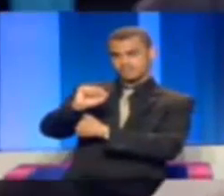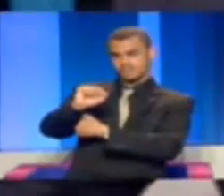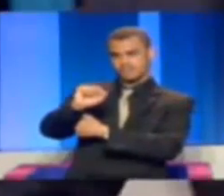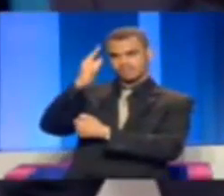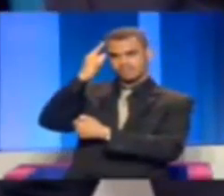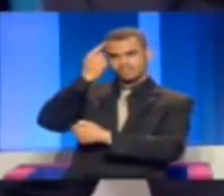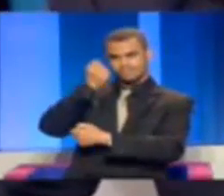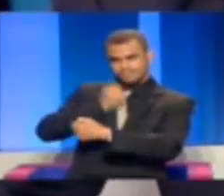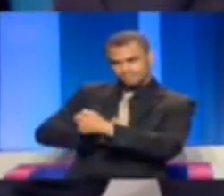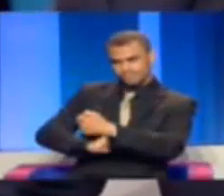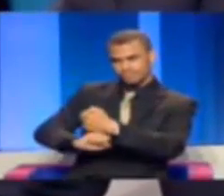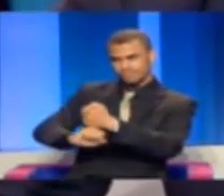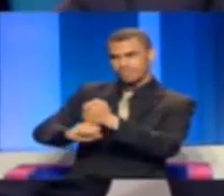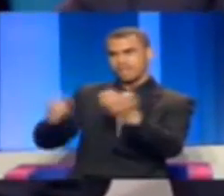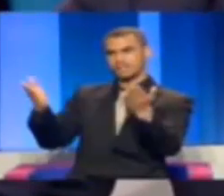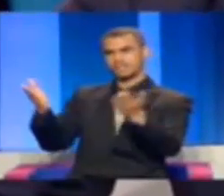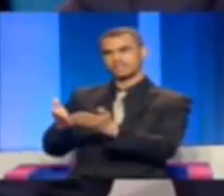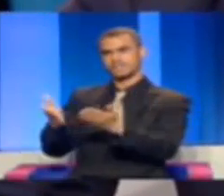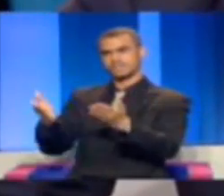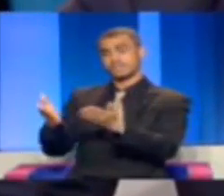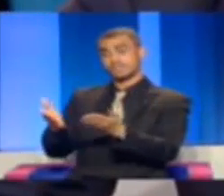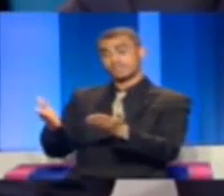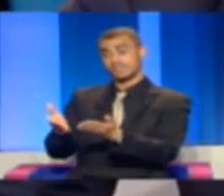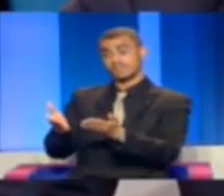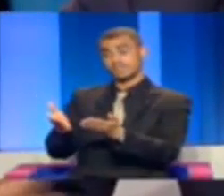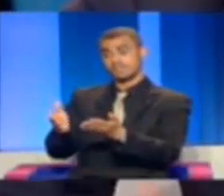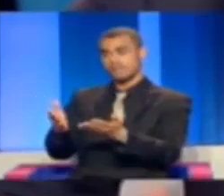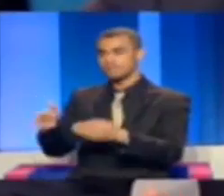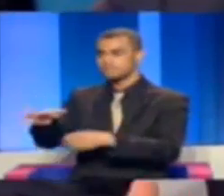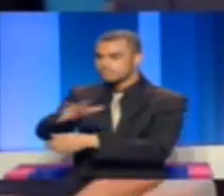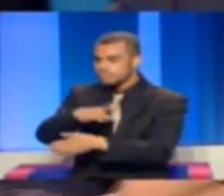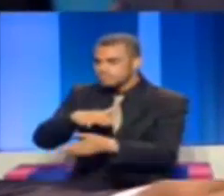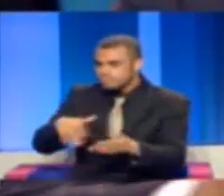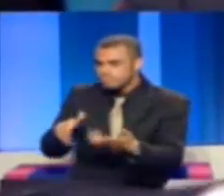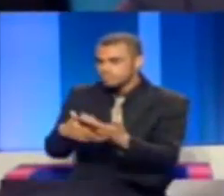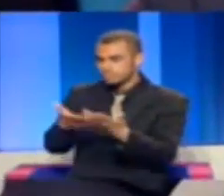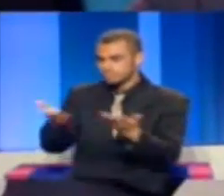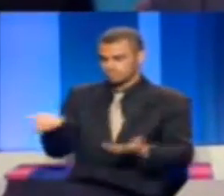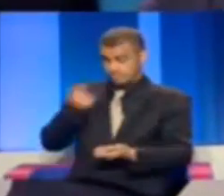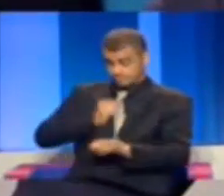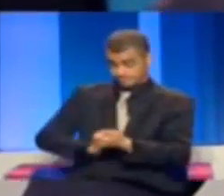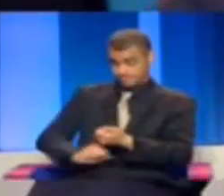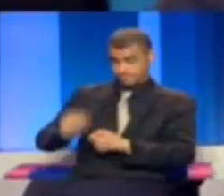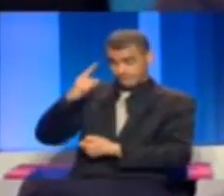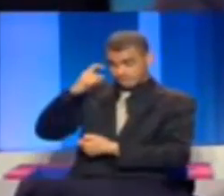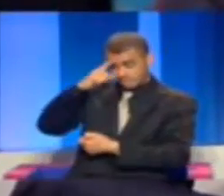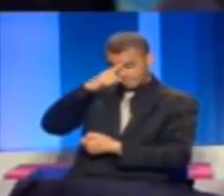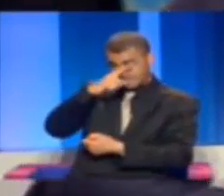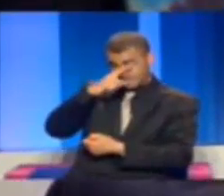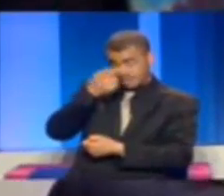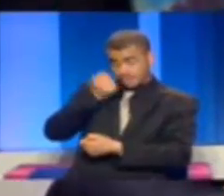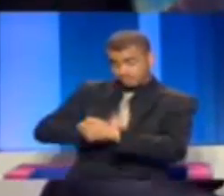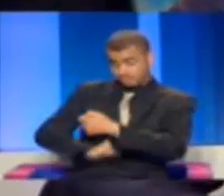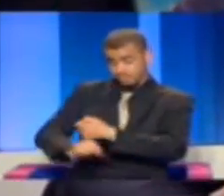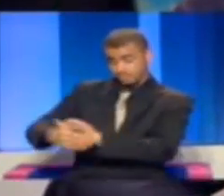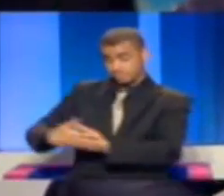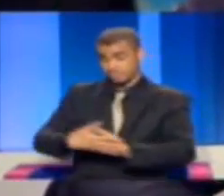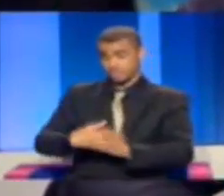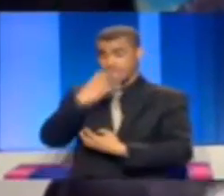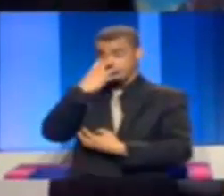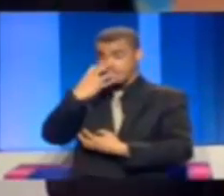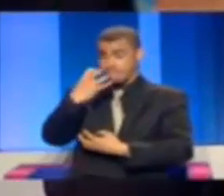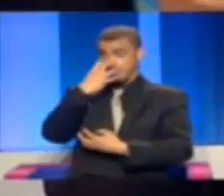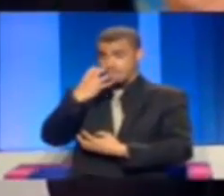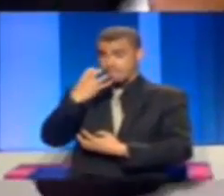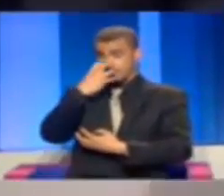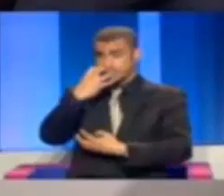هي الاماكن فين الام في هذه الحامل تقدر تولد. اذا كانت عندها ولاده عسيره تقدر الطفل يتزاد في